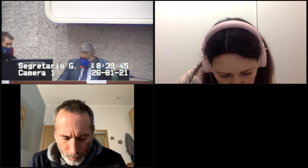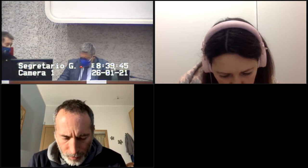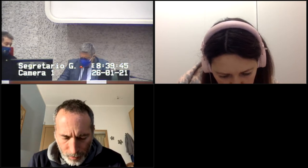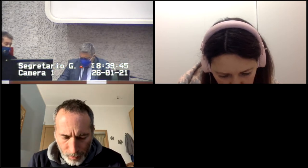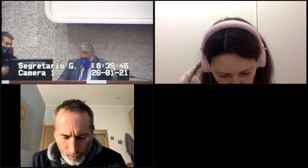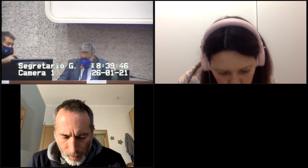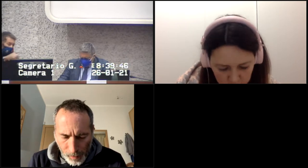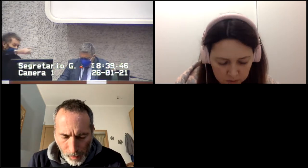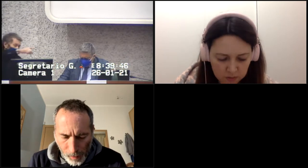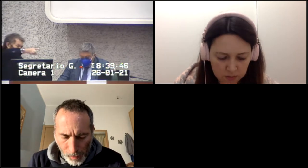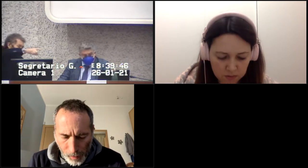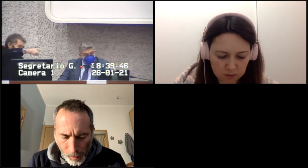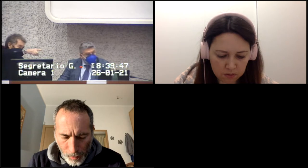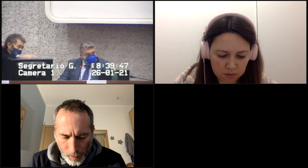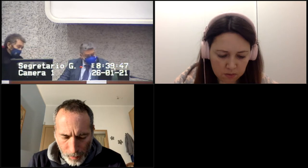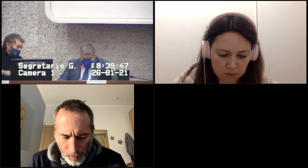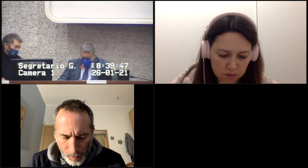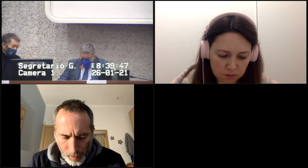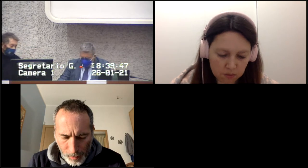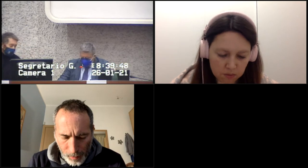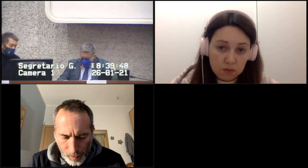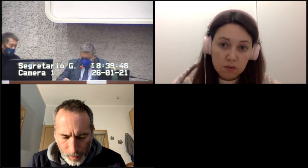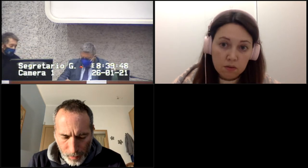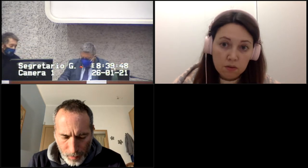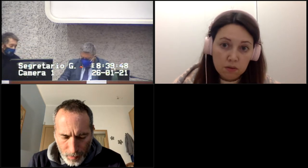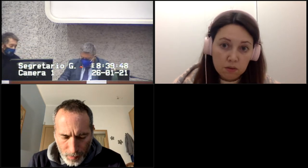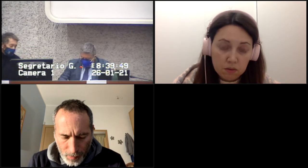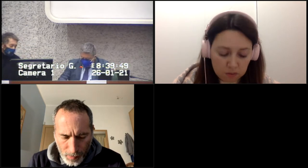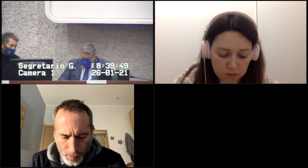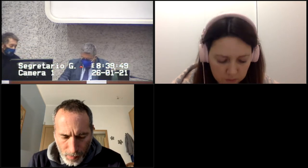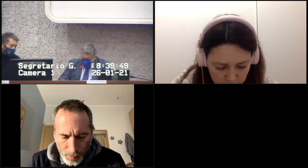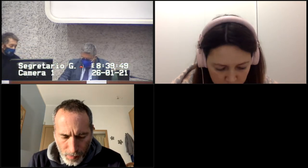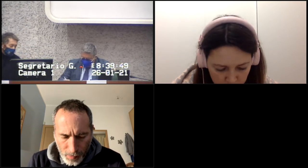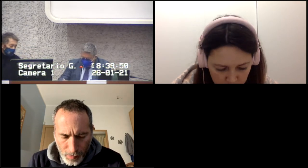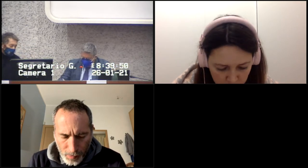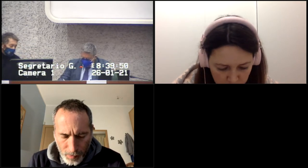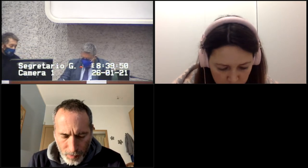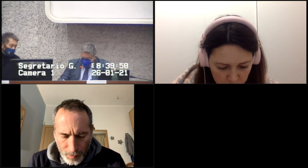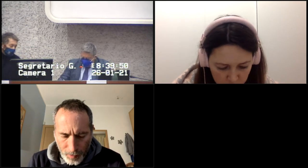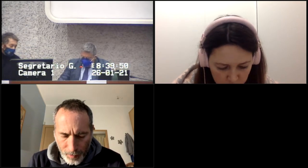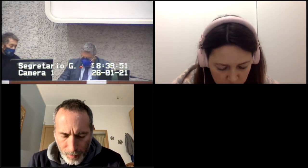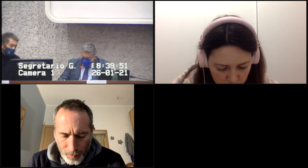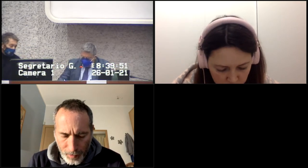Galante Loris non è presente, ok, presente, e quindi ok.